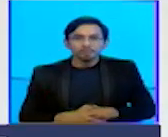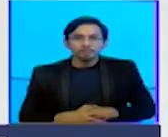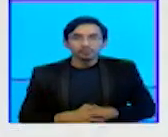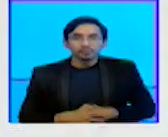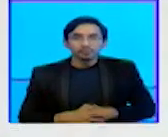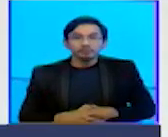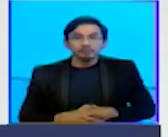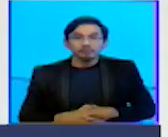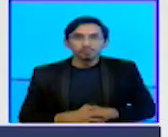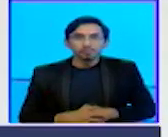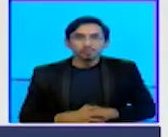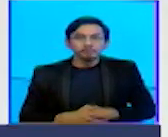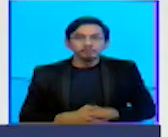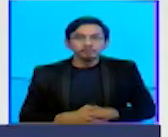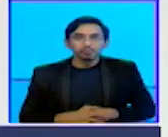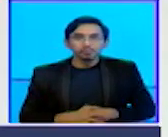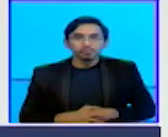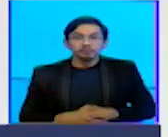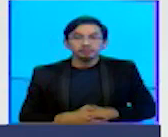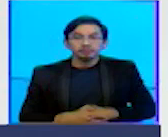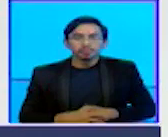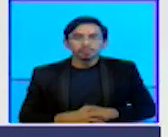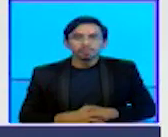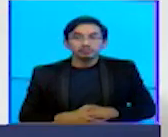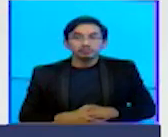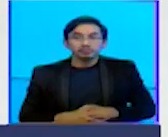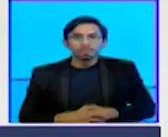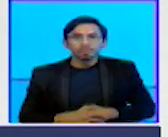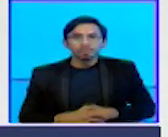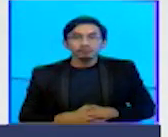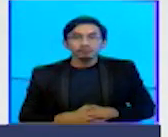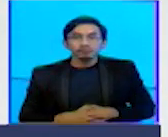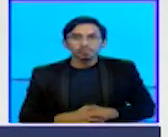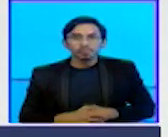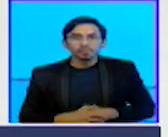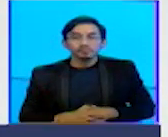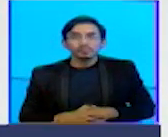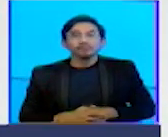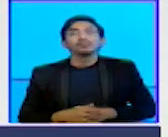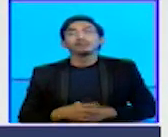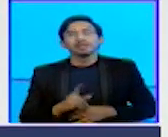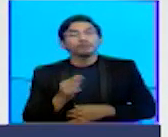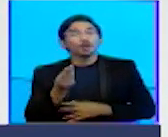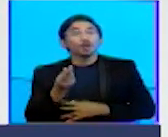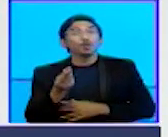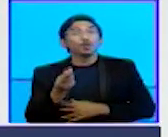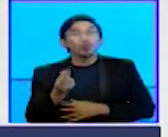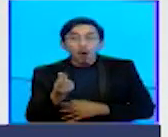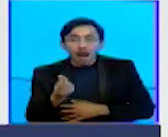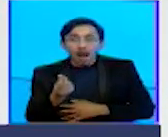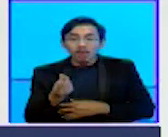sudah mengalir, fokus dari penegak hukum bukan saja yang mengalirkan, tetapi siapa yang menerima pengaliran dana